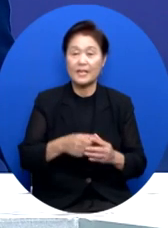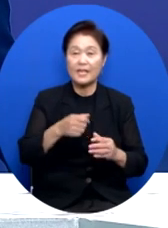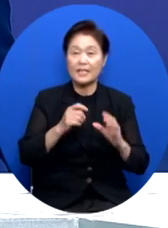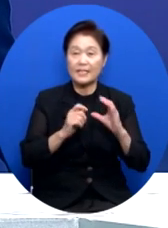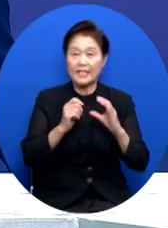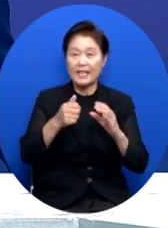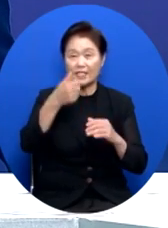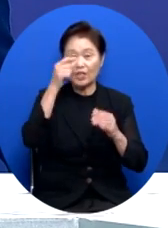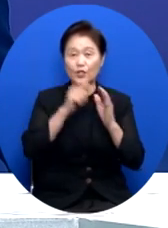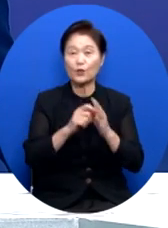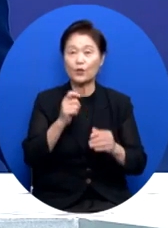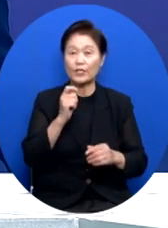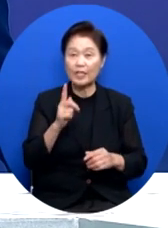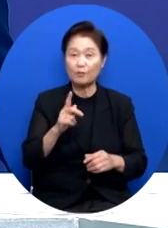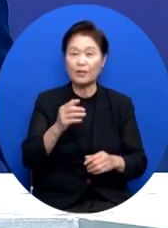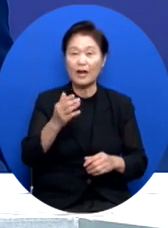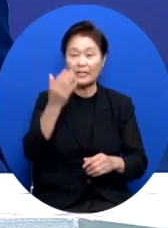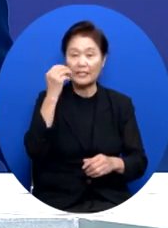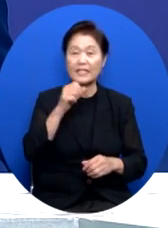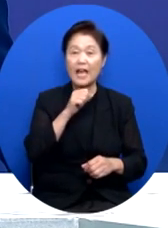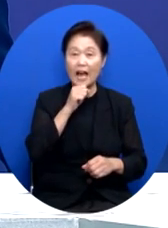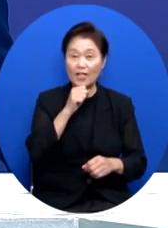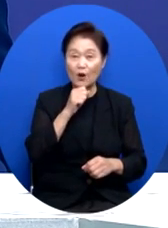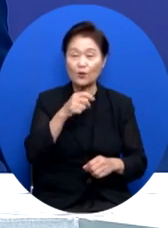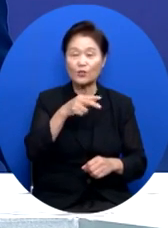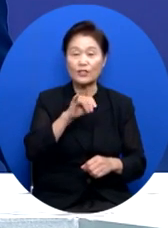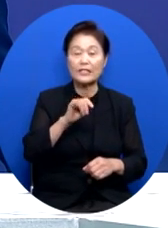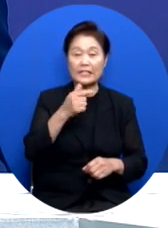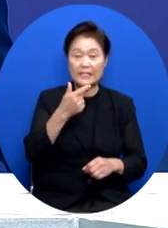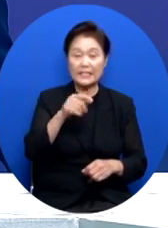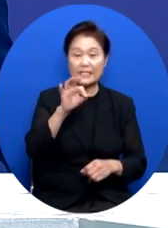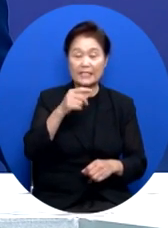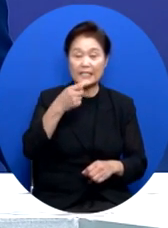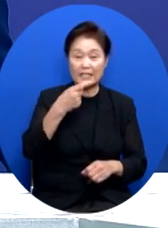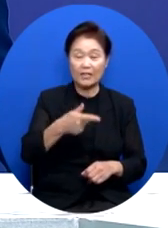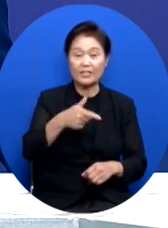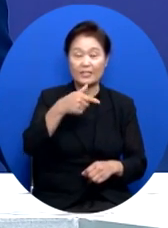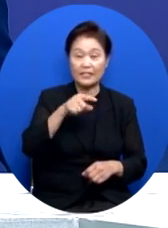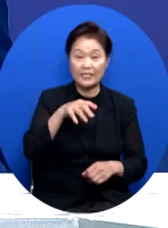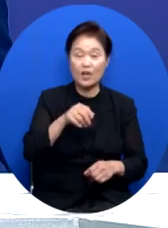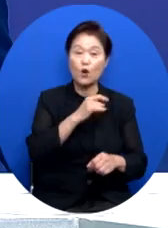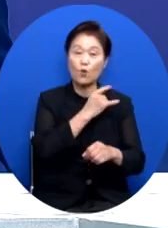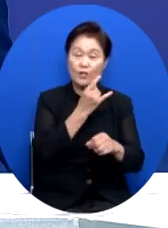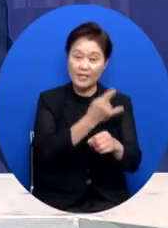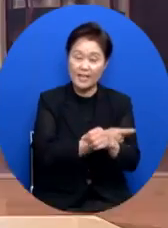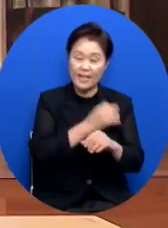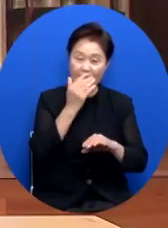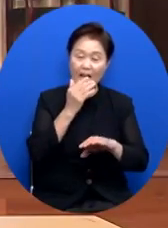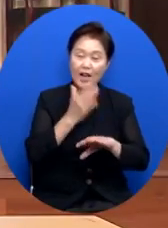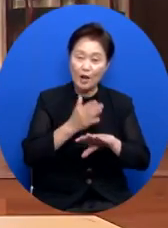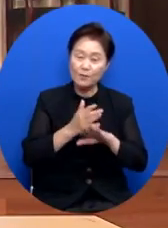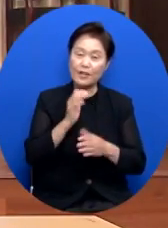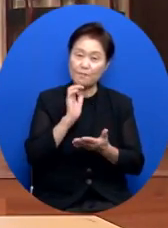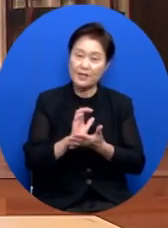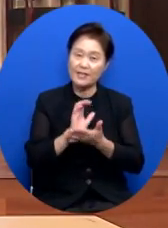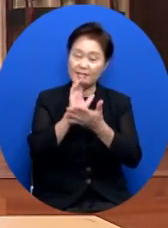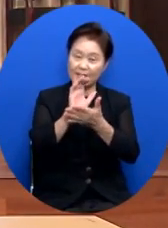CTS 기독교 TV가 전 아나운서인 신은경 권사에게 감사패를 전달했습니다.